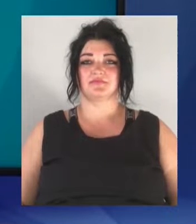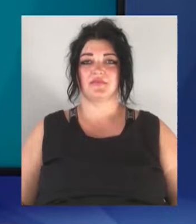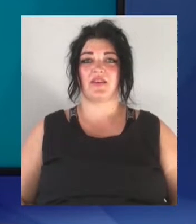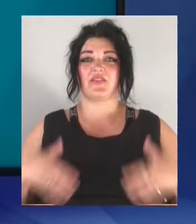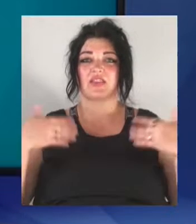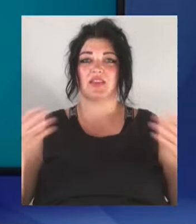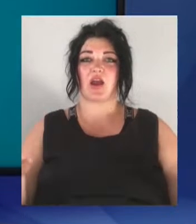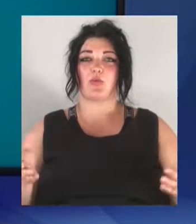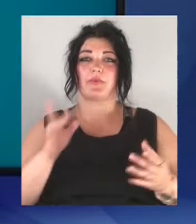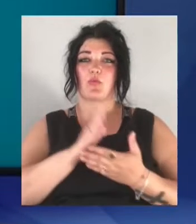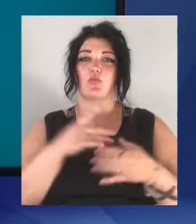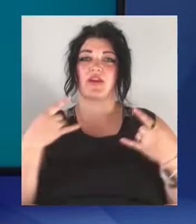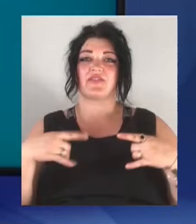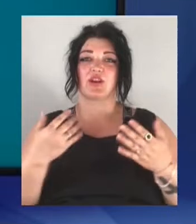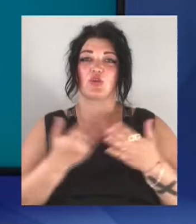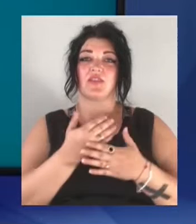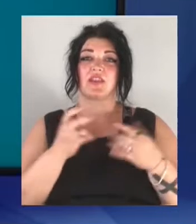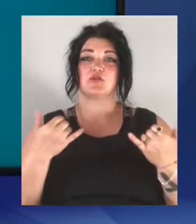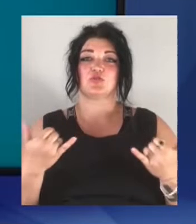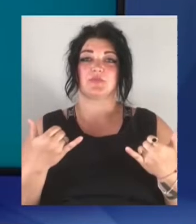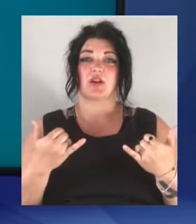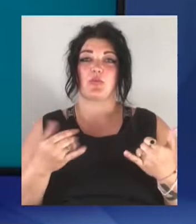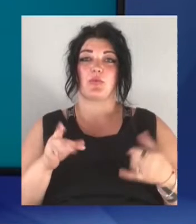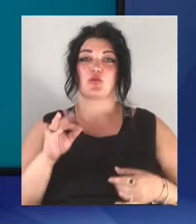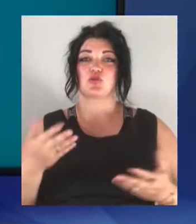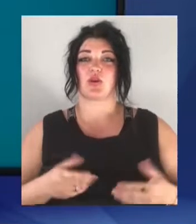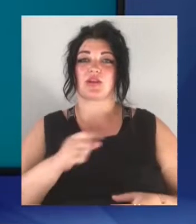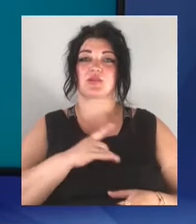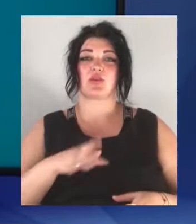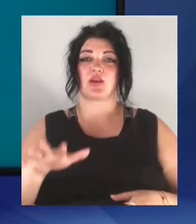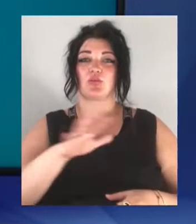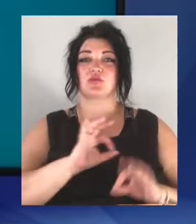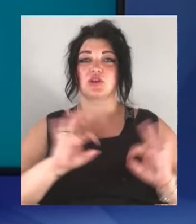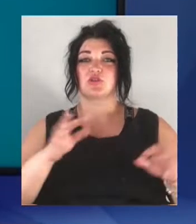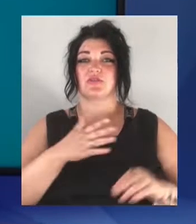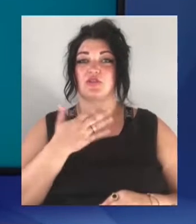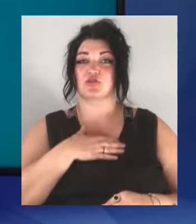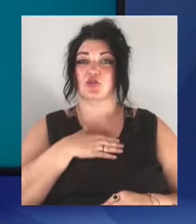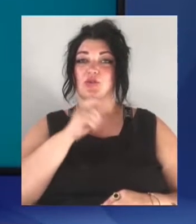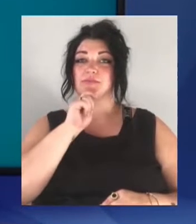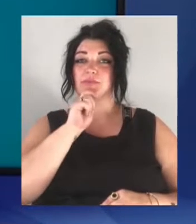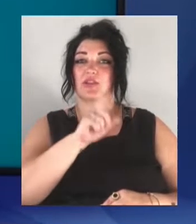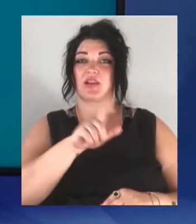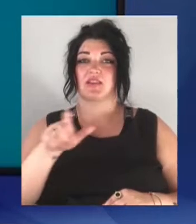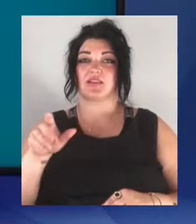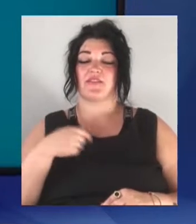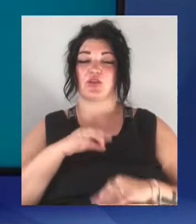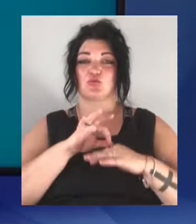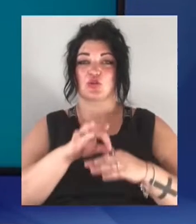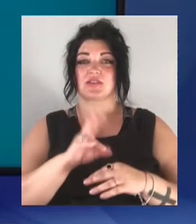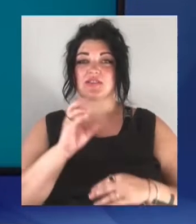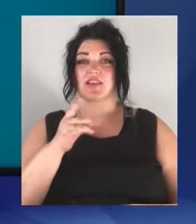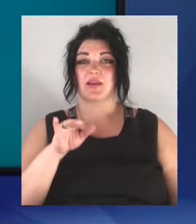Вітаю! В прямому ефірі новини на Суспільному. Про життя Одеського регіону розкажуть наші кореспонденти та я,